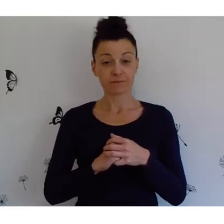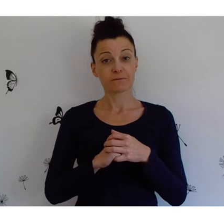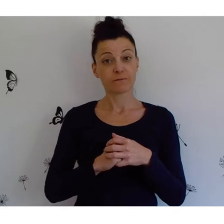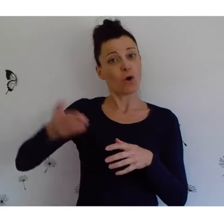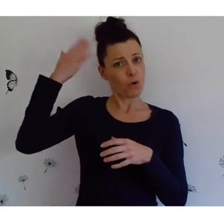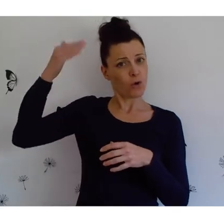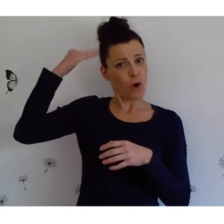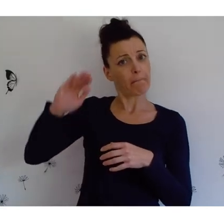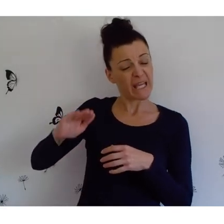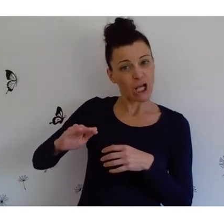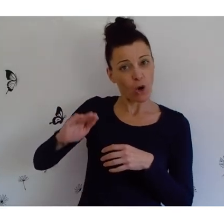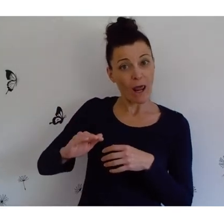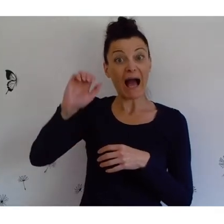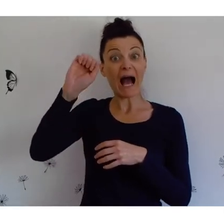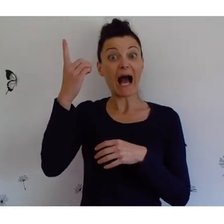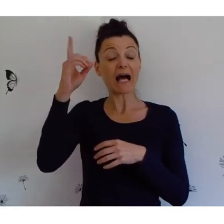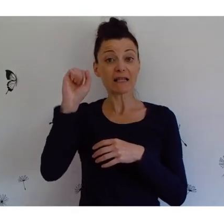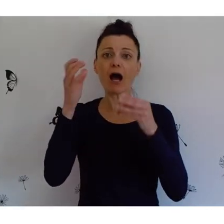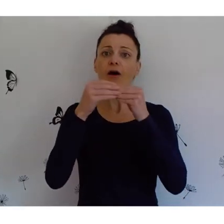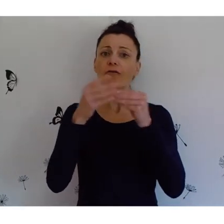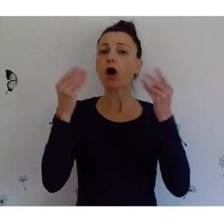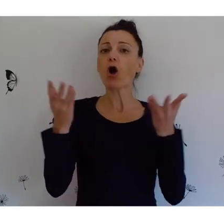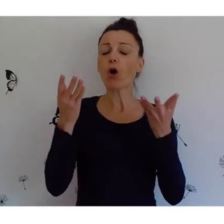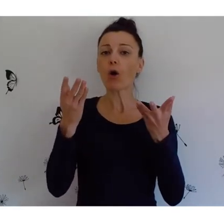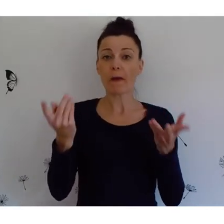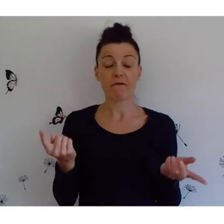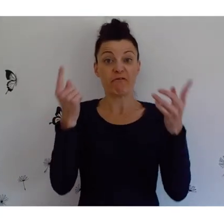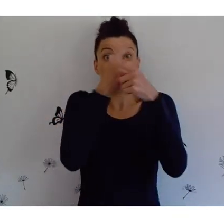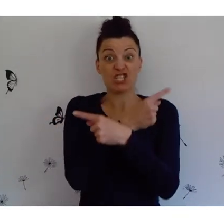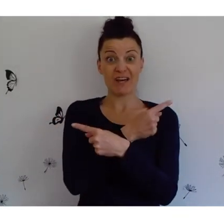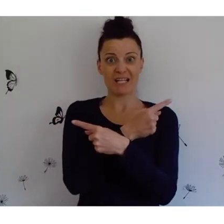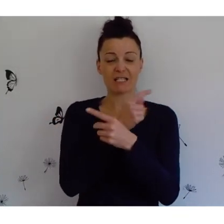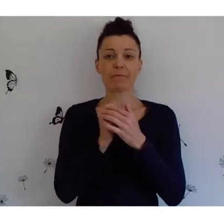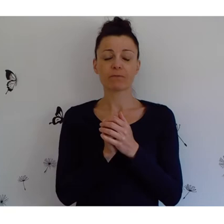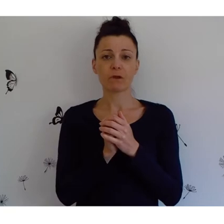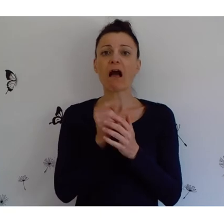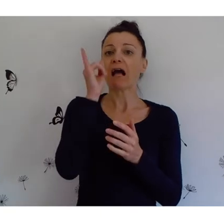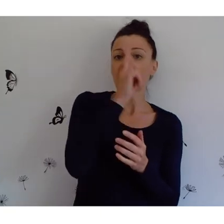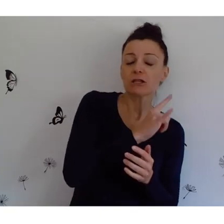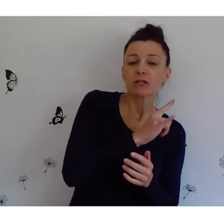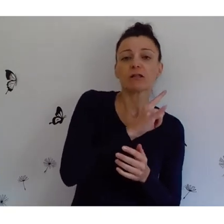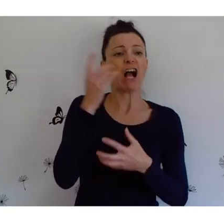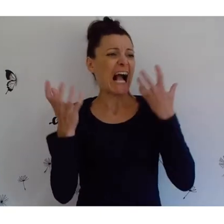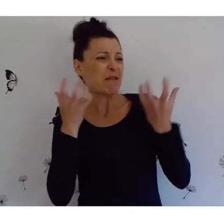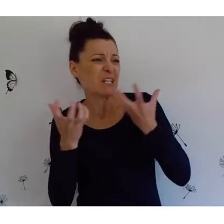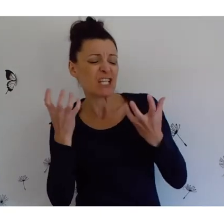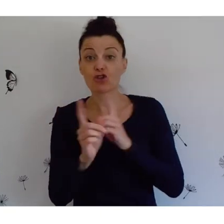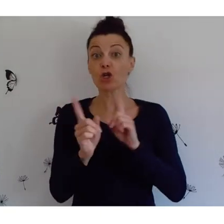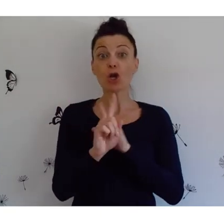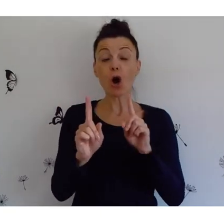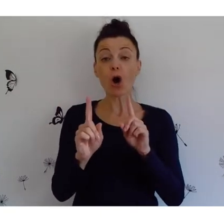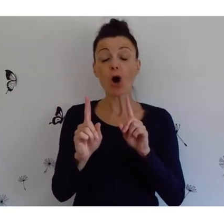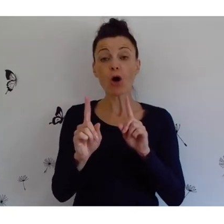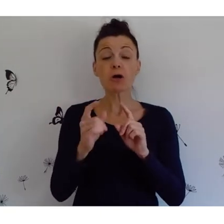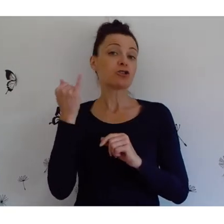Fin da piccola, Ada aveva fatto le cose alla rovescia. Non per cattiveria o per capriccio, semplicemente perché